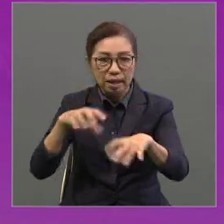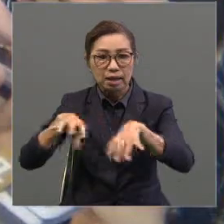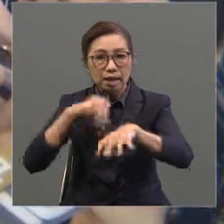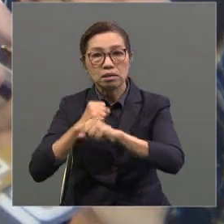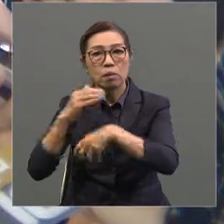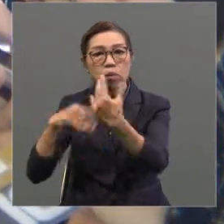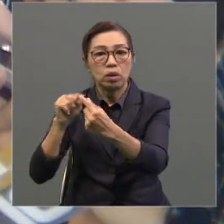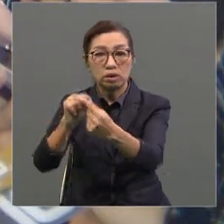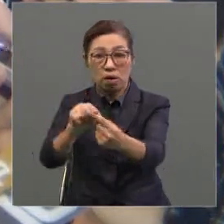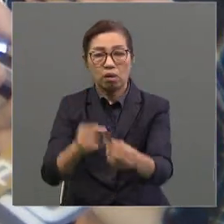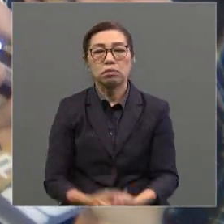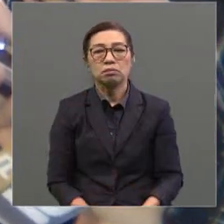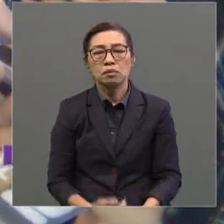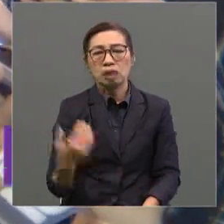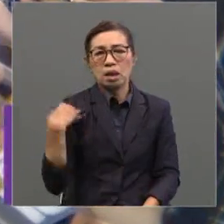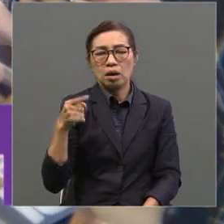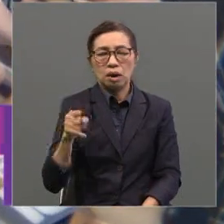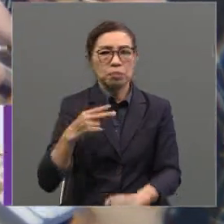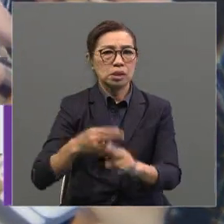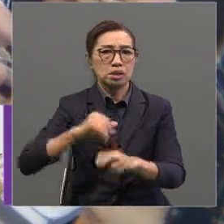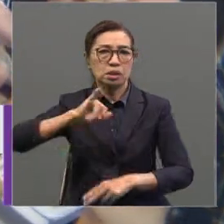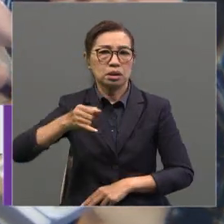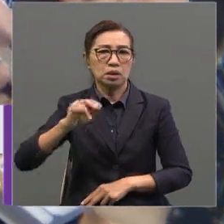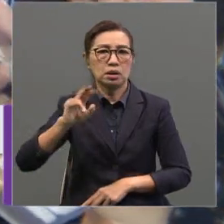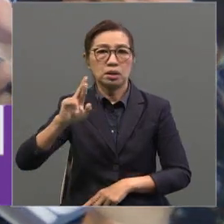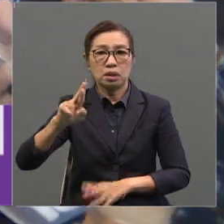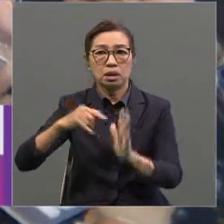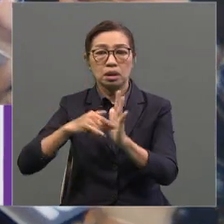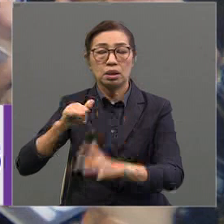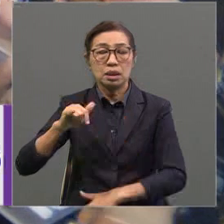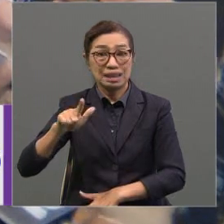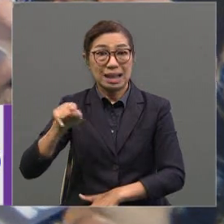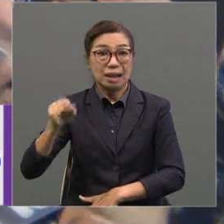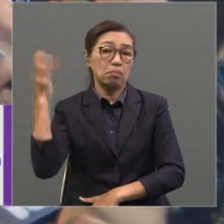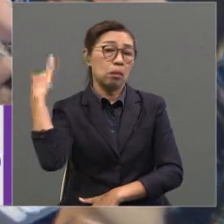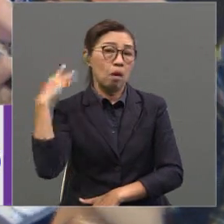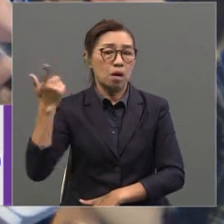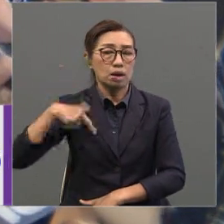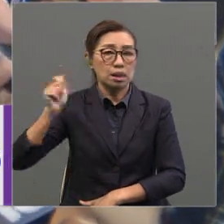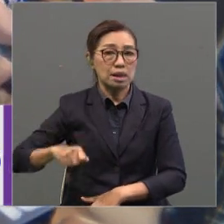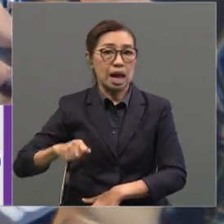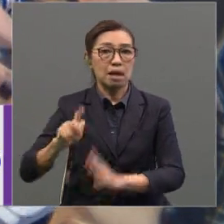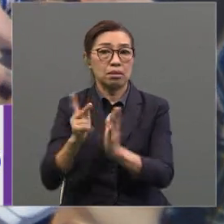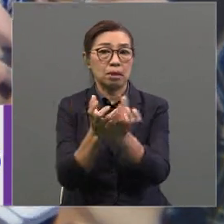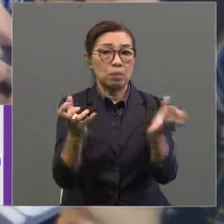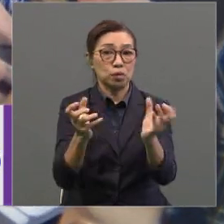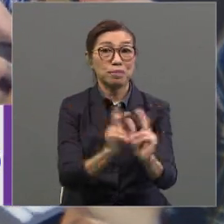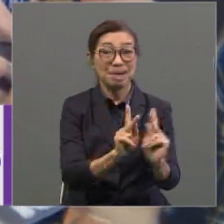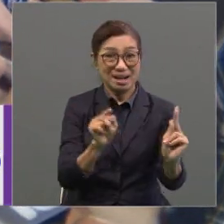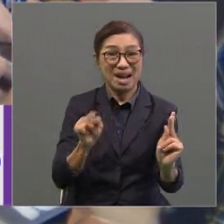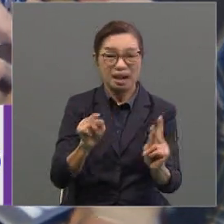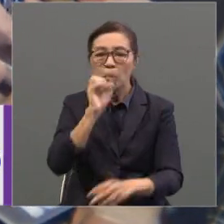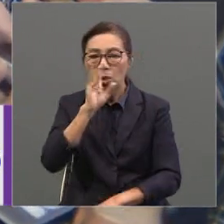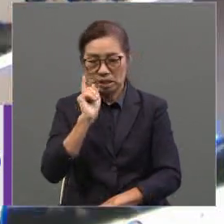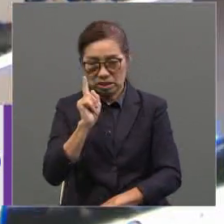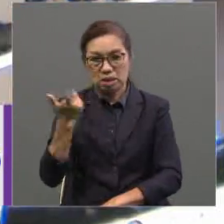ส่วนประเด็นนี้กรณีที่นายจรัลภักดีชนากุลนะคะก็อดีตตุลาการศาลรัฐธรรมนูญออกมาแสดงความเห็นบอกว่าศาลรัฐธรรมนูญ